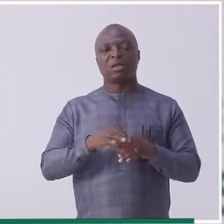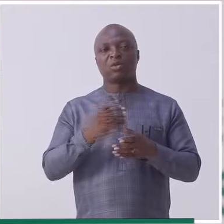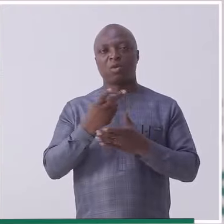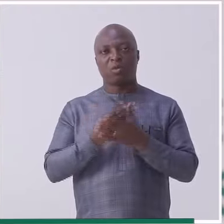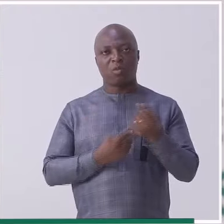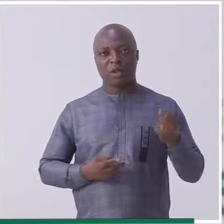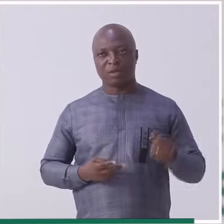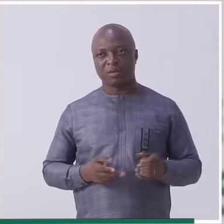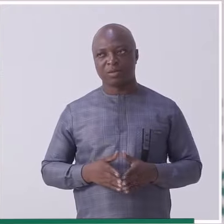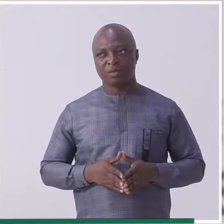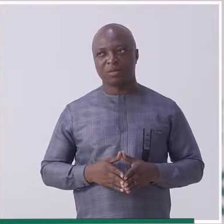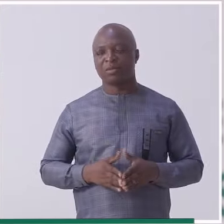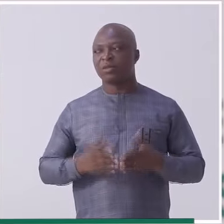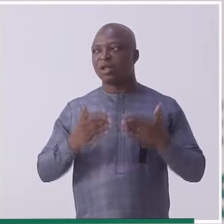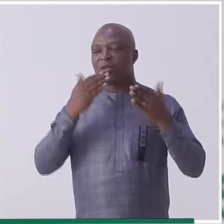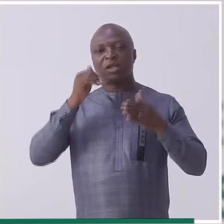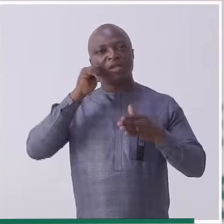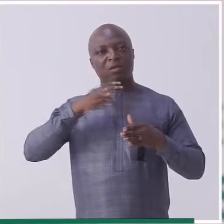couplée.